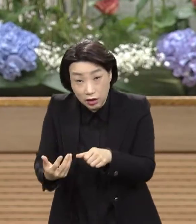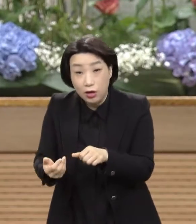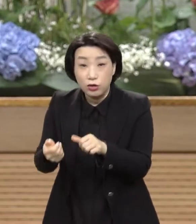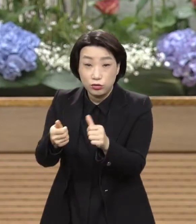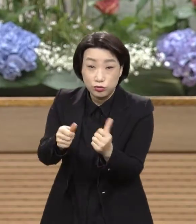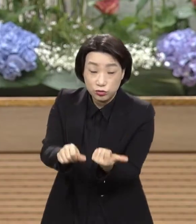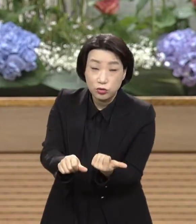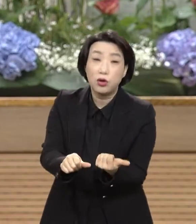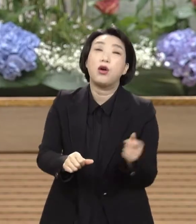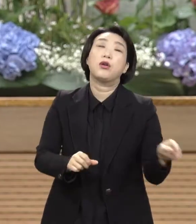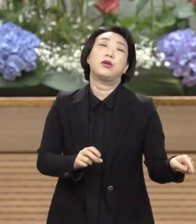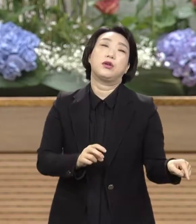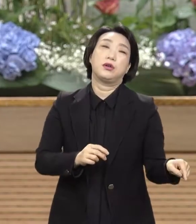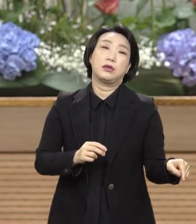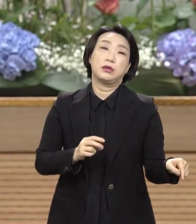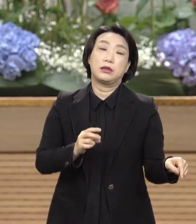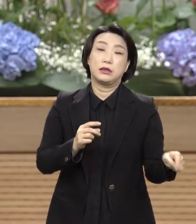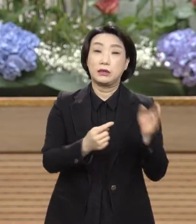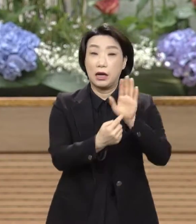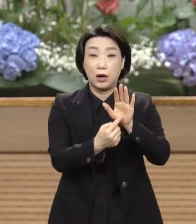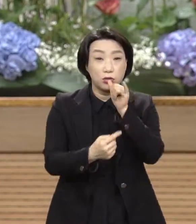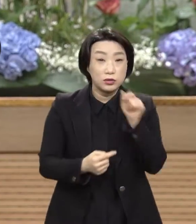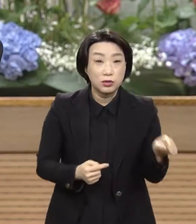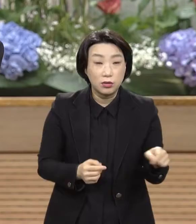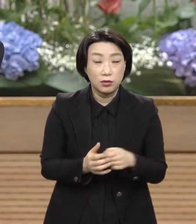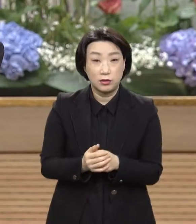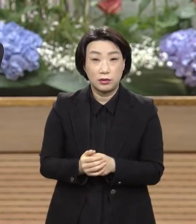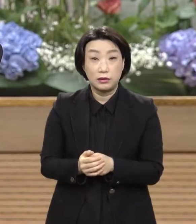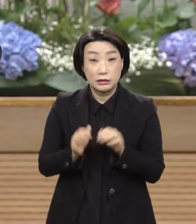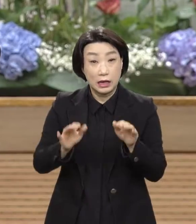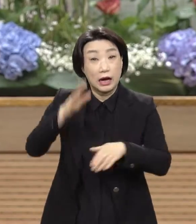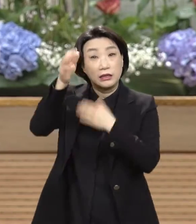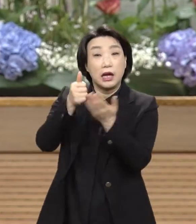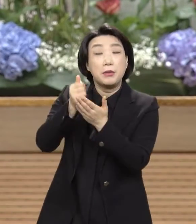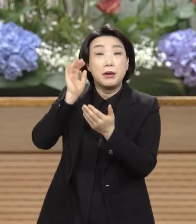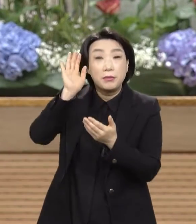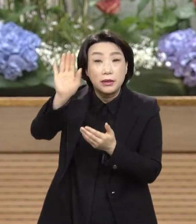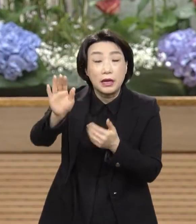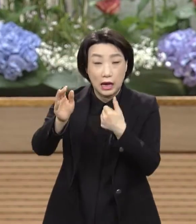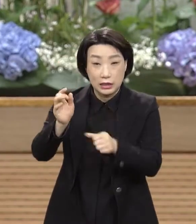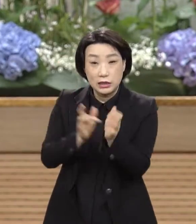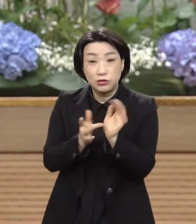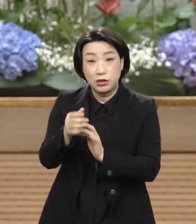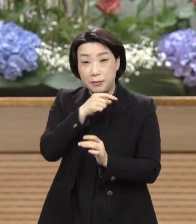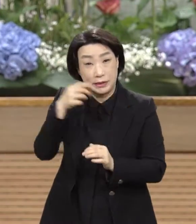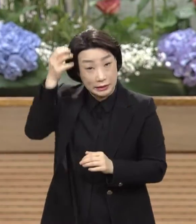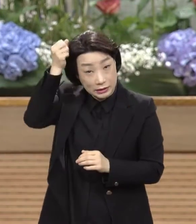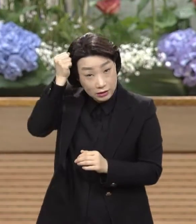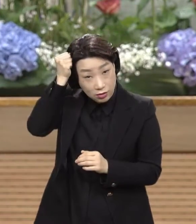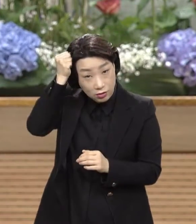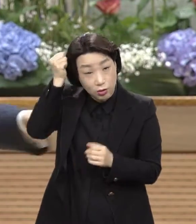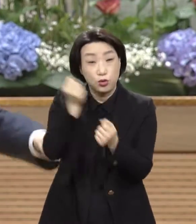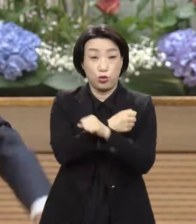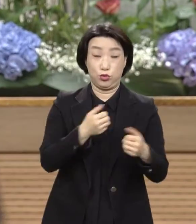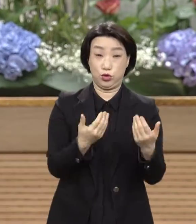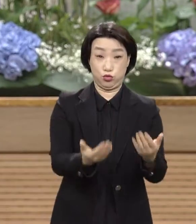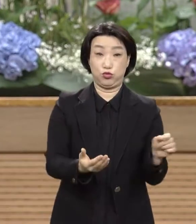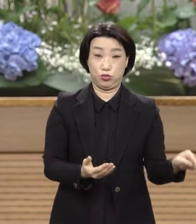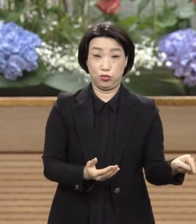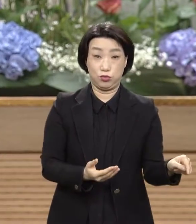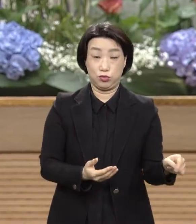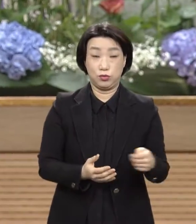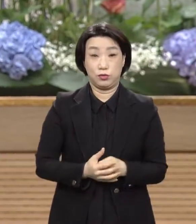것을 예표하면서 하나님께서 장래의 아들의 피를 기억하면서 용서한다. 이